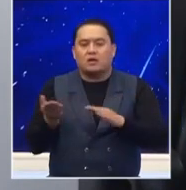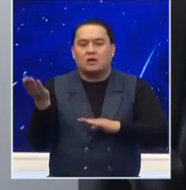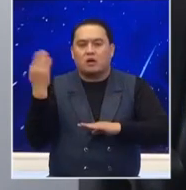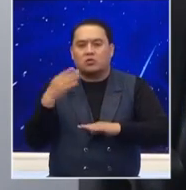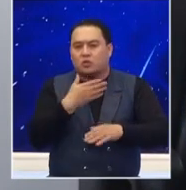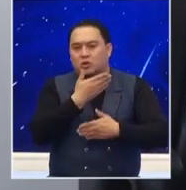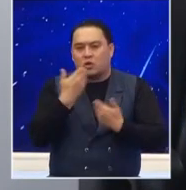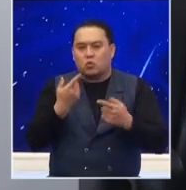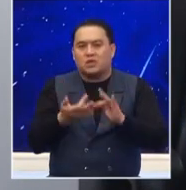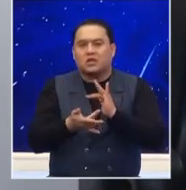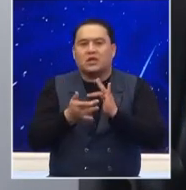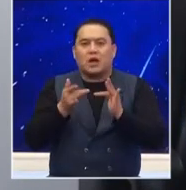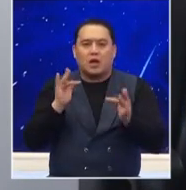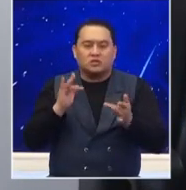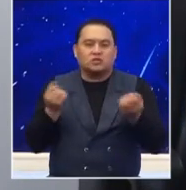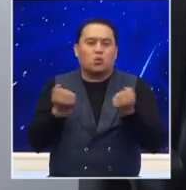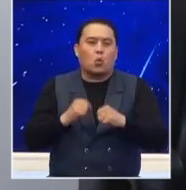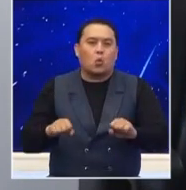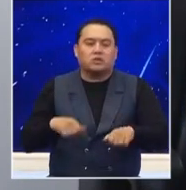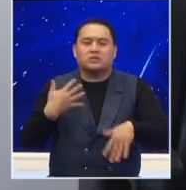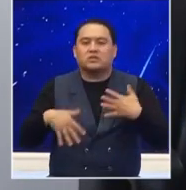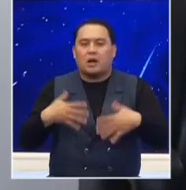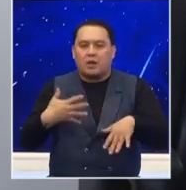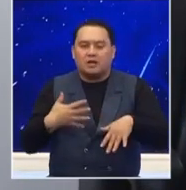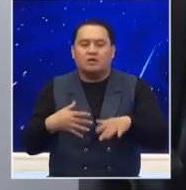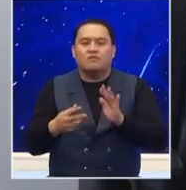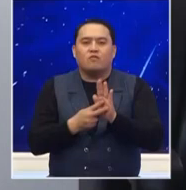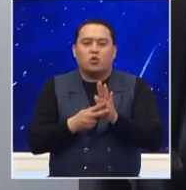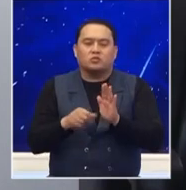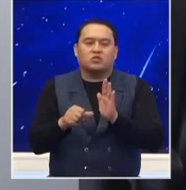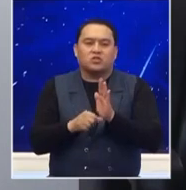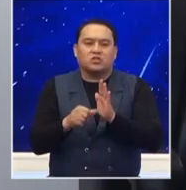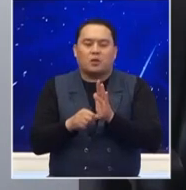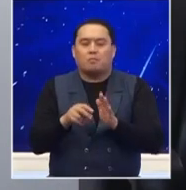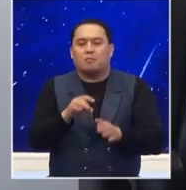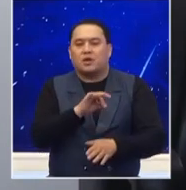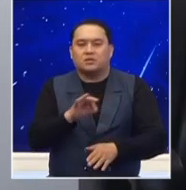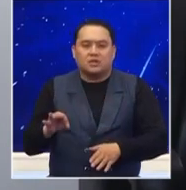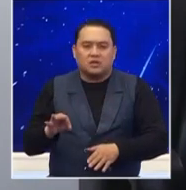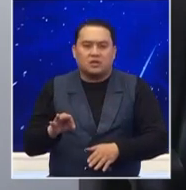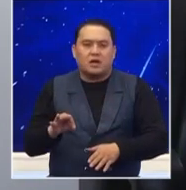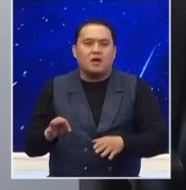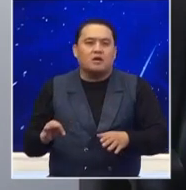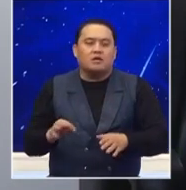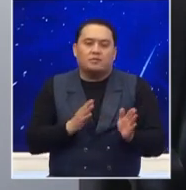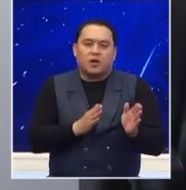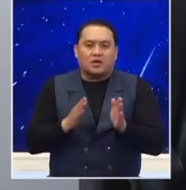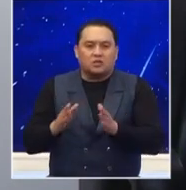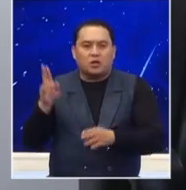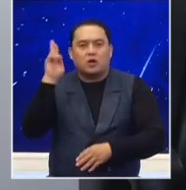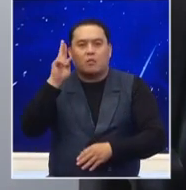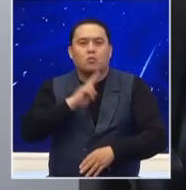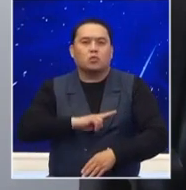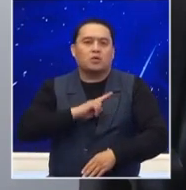нет доступа к интернету или скорость слабая. Это 8,6% обучающихся. А в штатном режиме